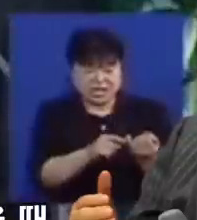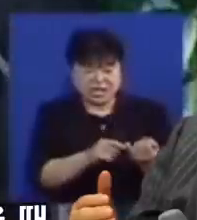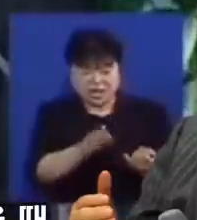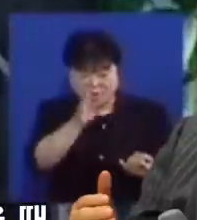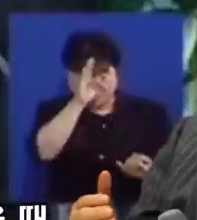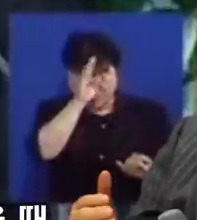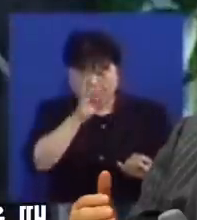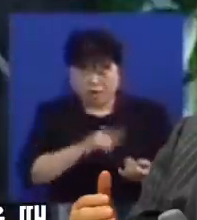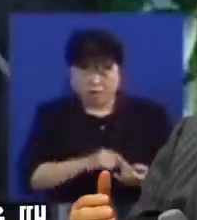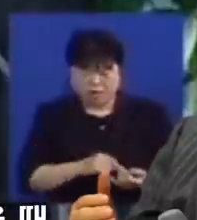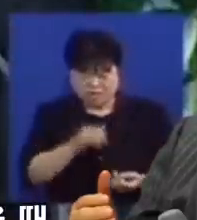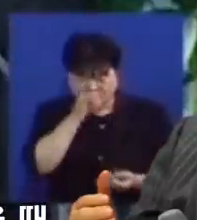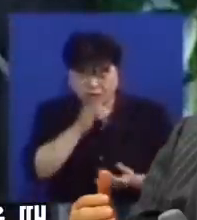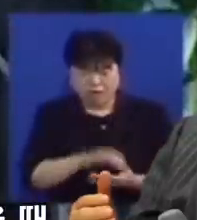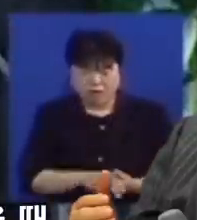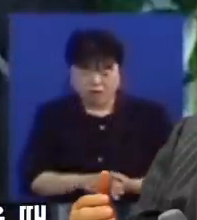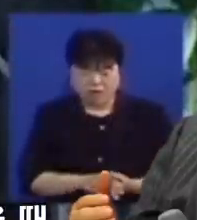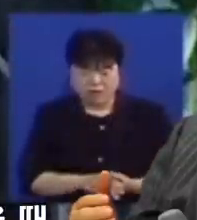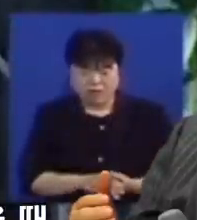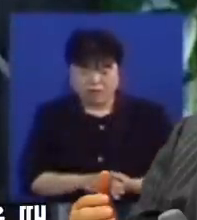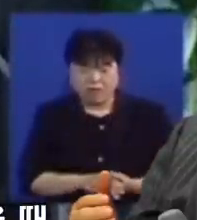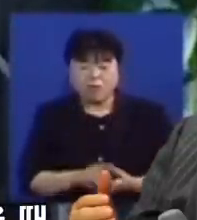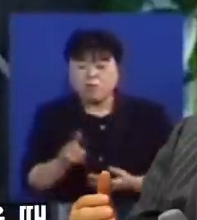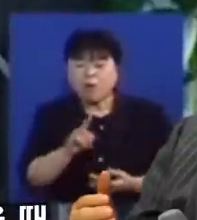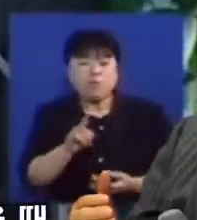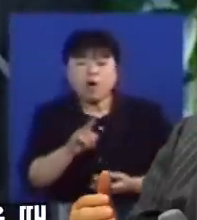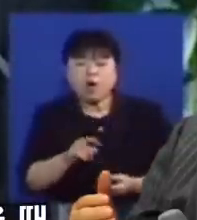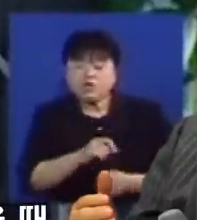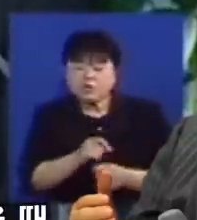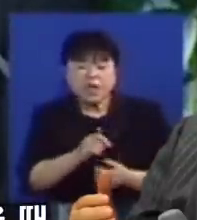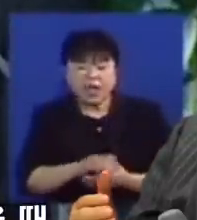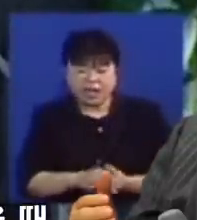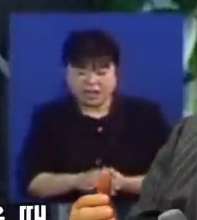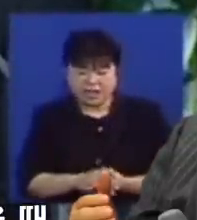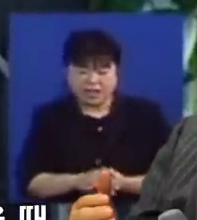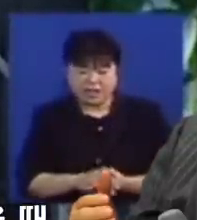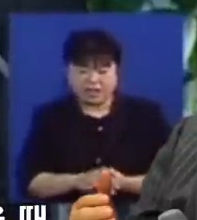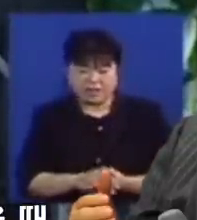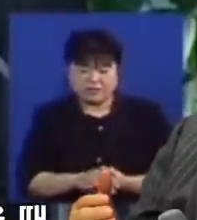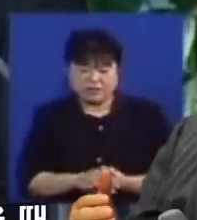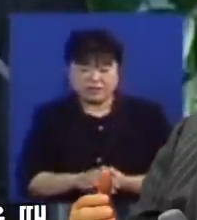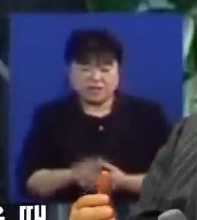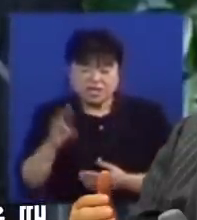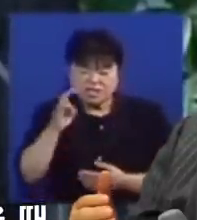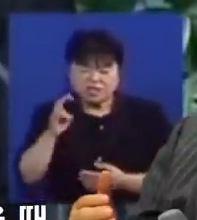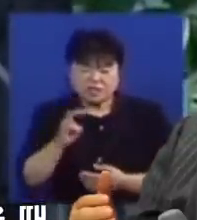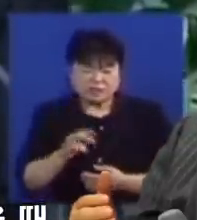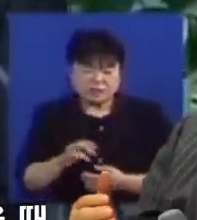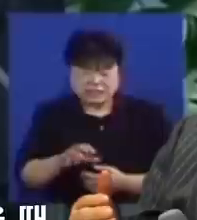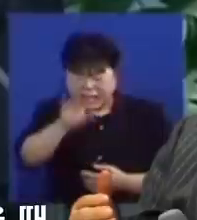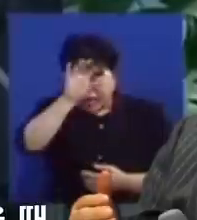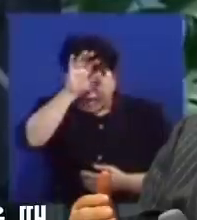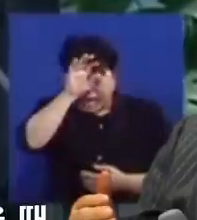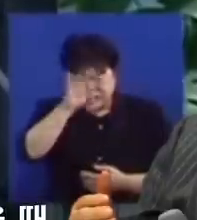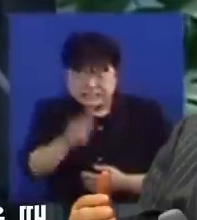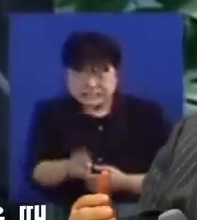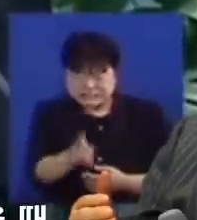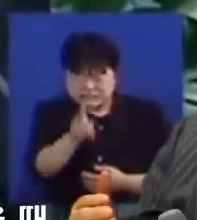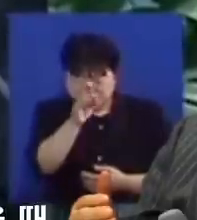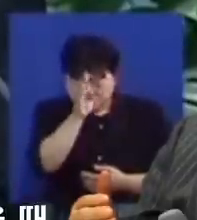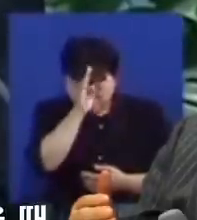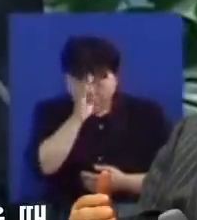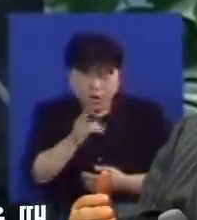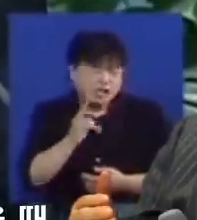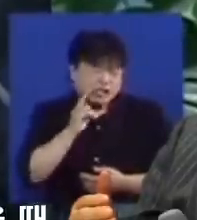여자는 특별한 여자다. 무슨 특별한 여자냐, 우리 율락여 중에서도 에이저를 가장 크게 앓는